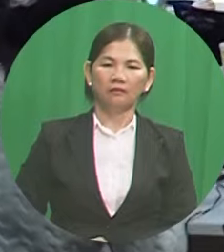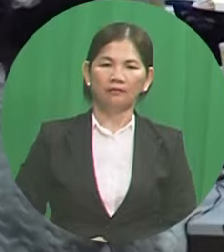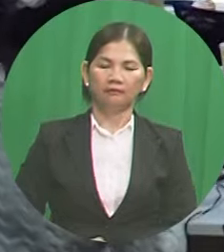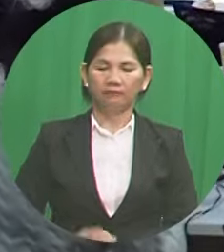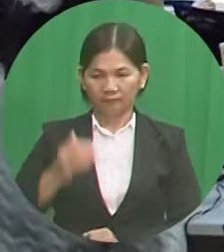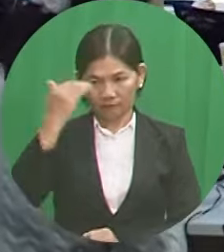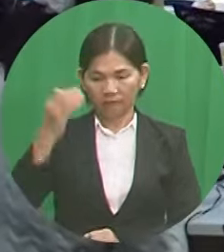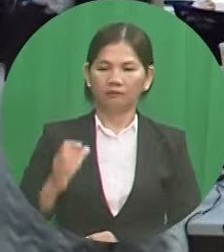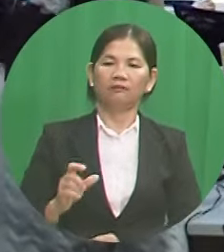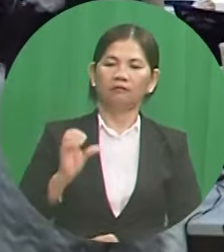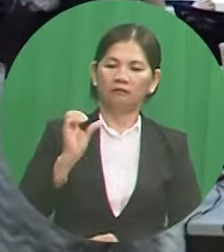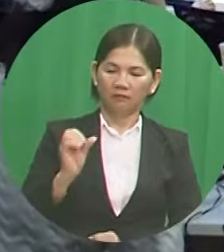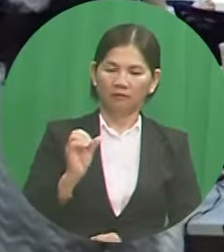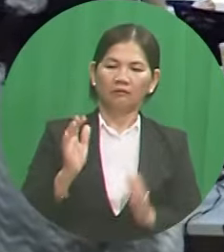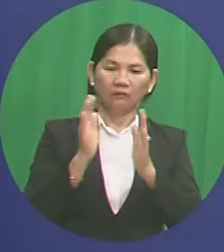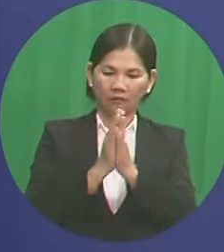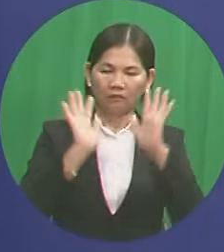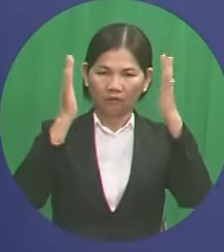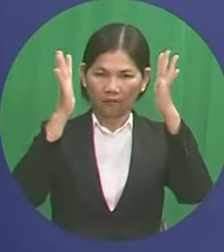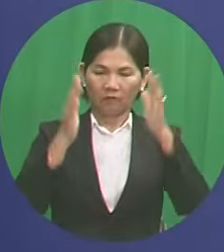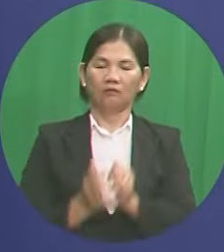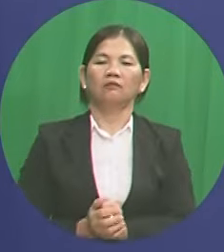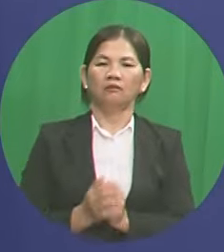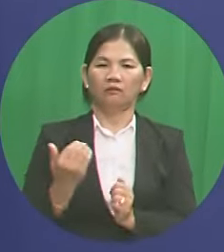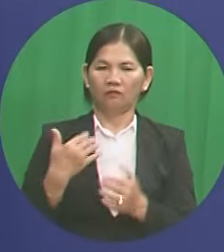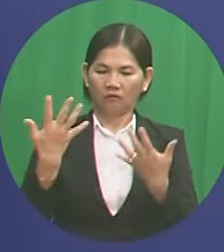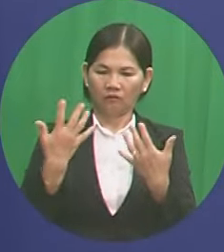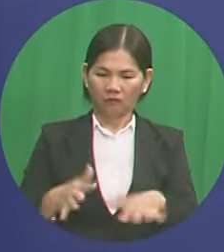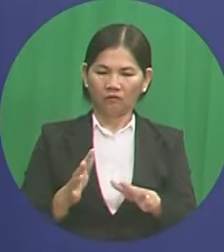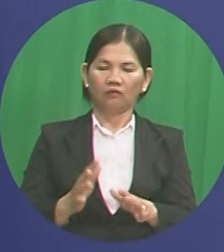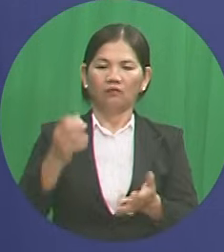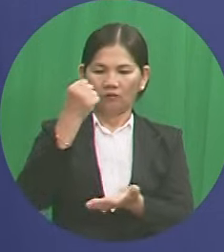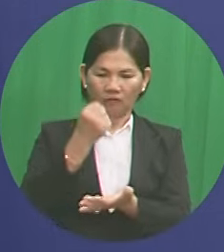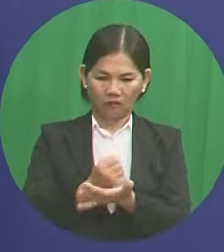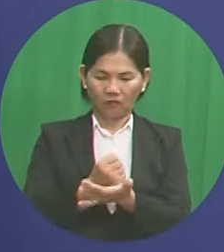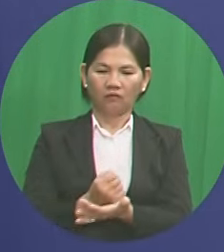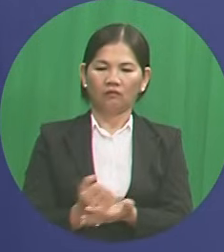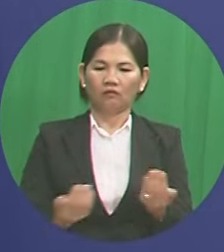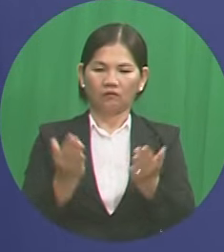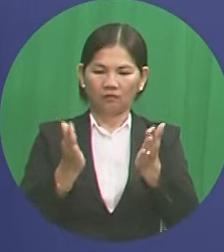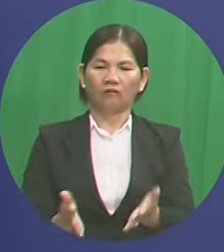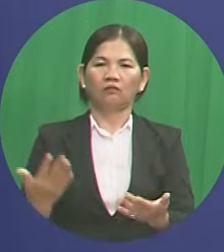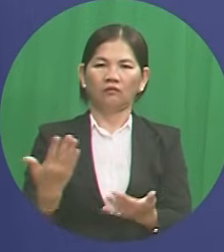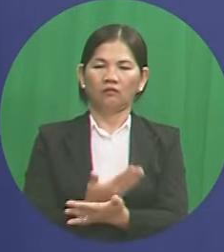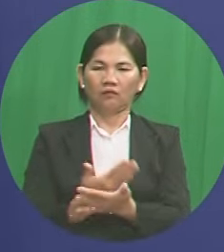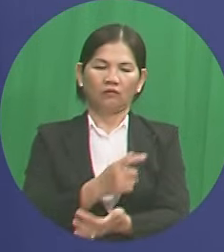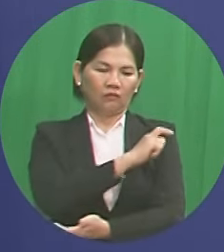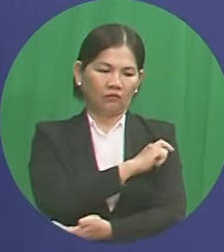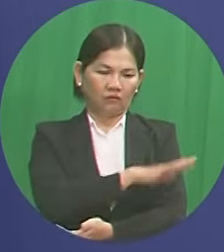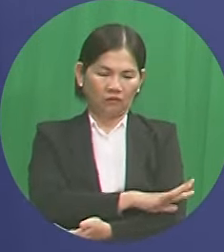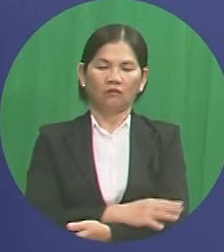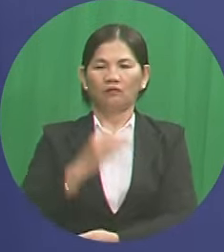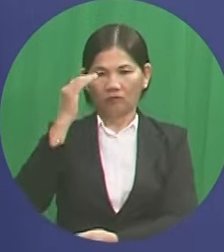លោកលីនបាននិយាយថាចិនអបអរសាទរលោកមូស្តាហ្វាដែលទទួលបានការតែងតាំងជានាយករដ្ឋមន្ត្រីថ្មីរបស់ប៉ាឡេស្ទីន